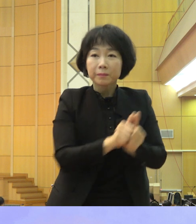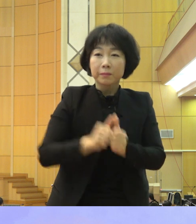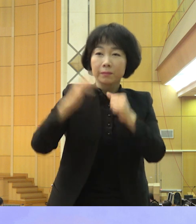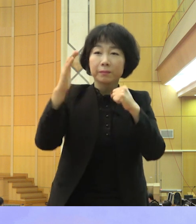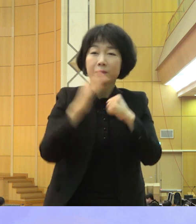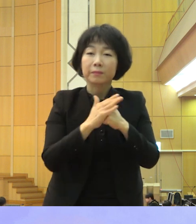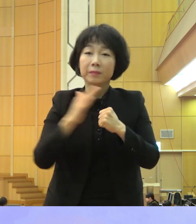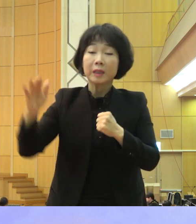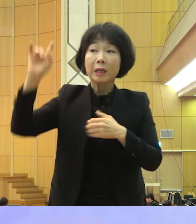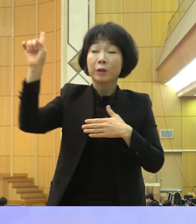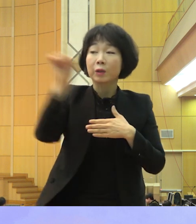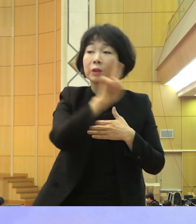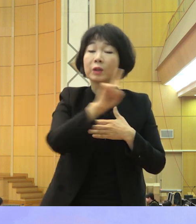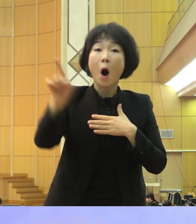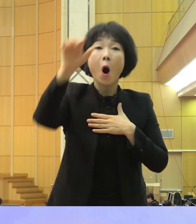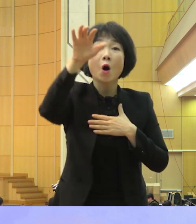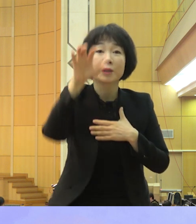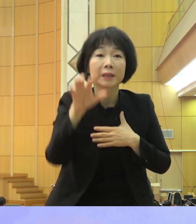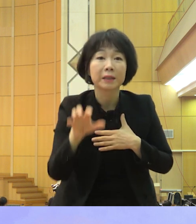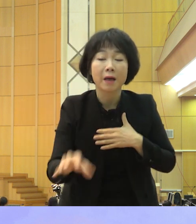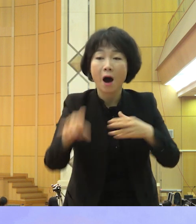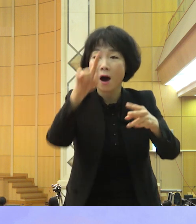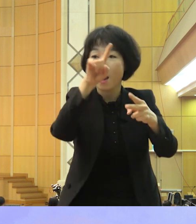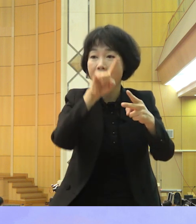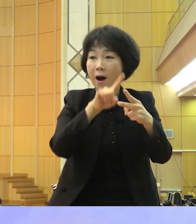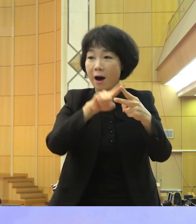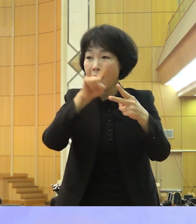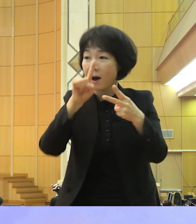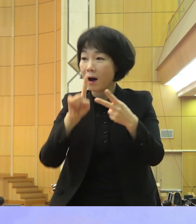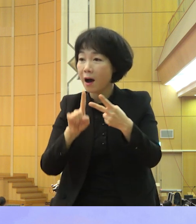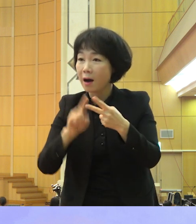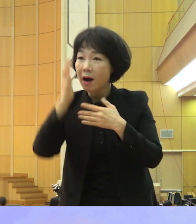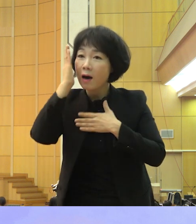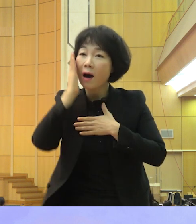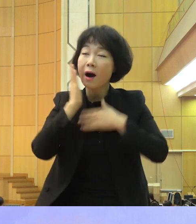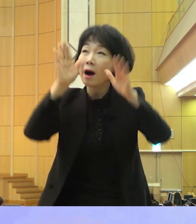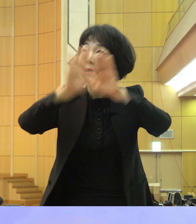동행하니 그 어디나.